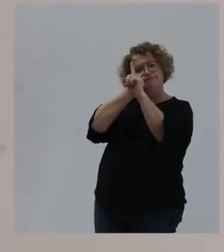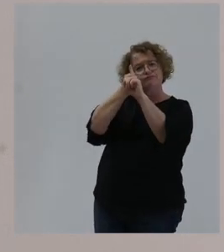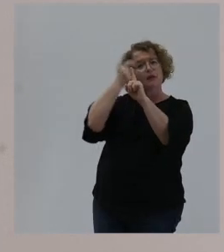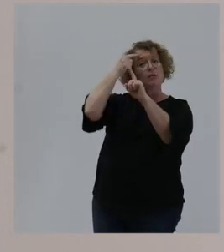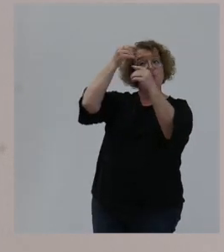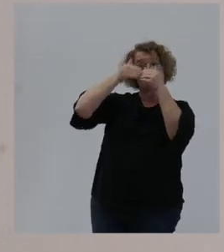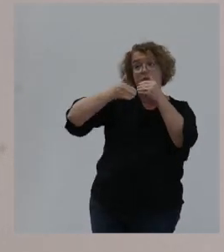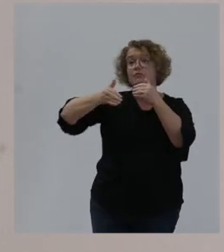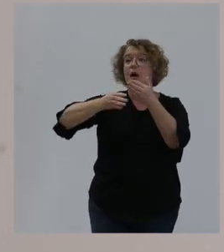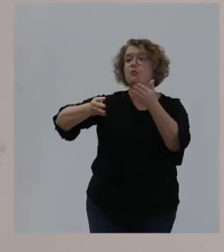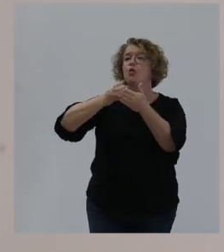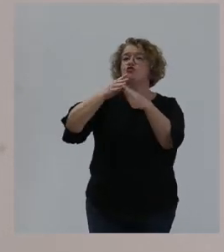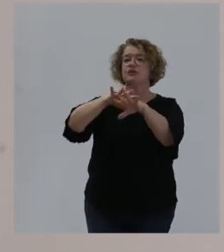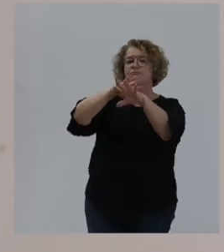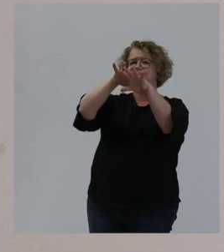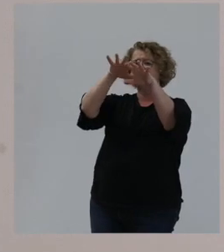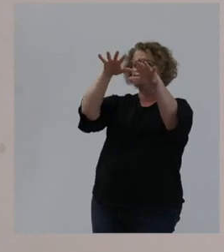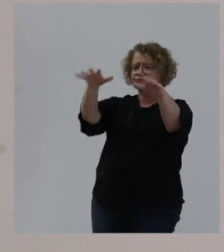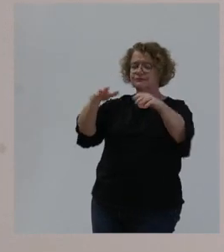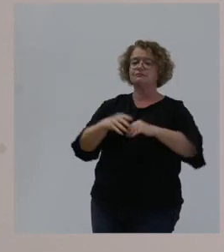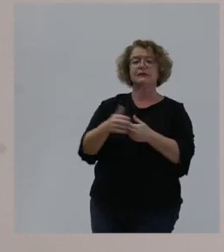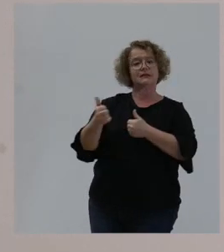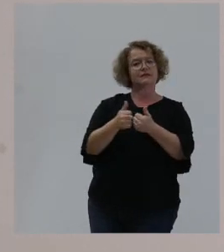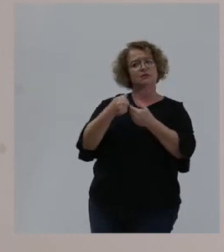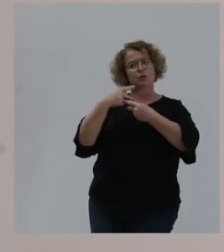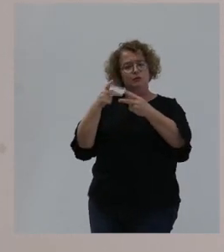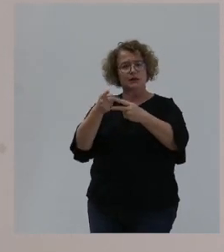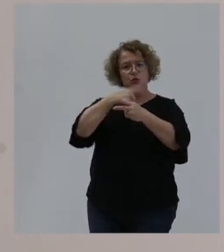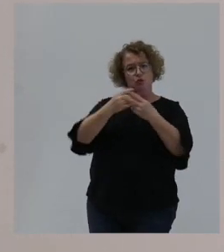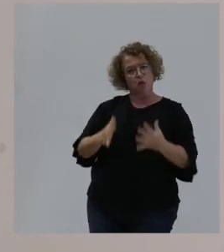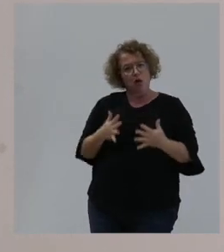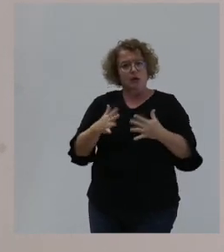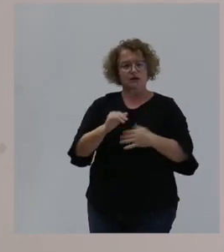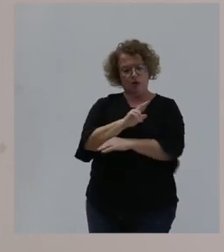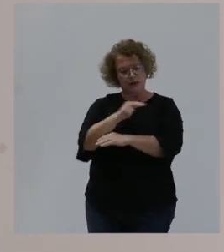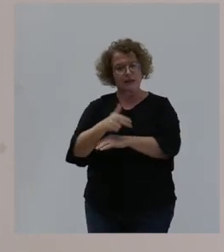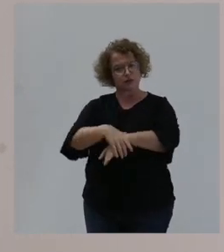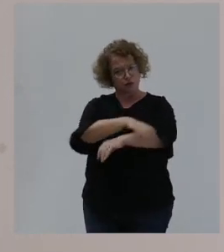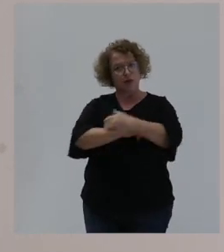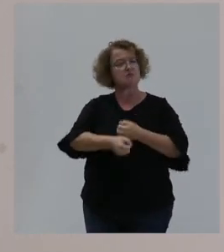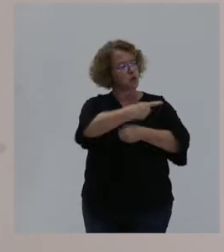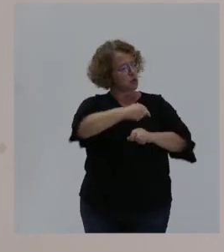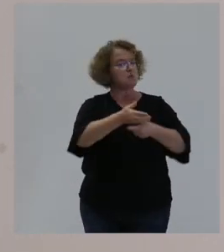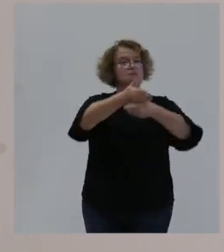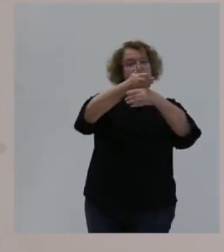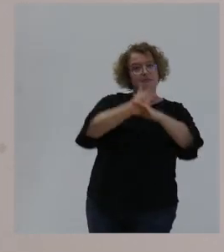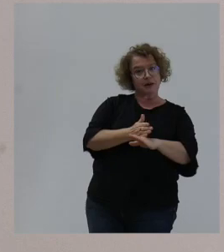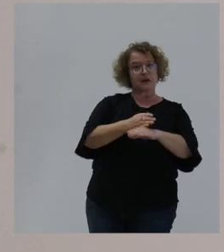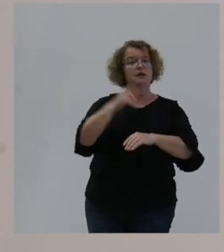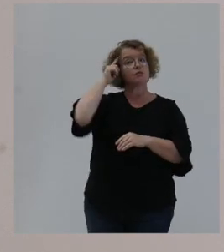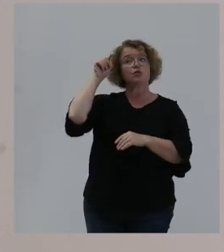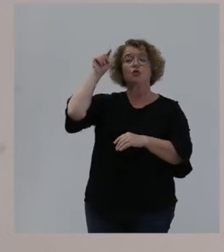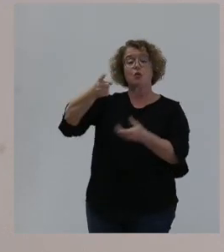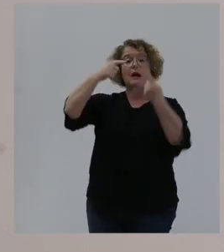devant l'université et le service public. Fort d'un engagement national, nous sommes cette présidence combative. Combative face aux